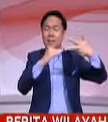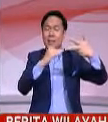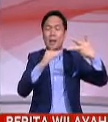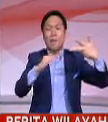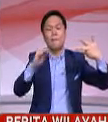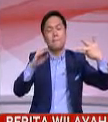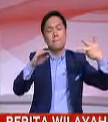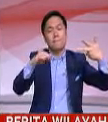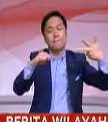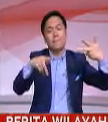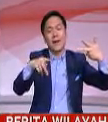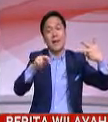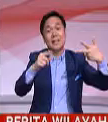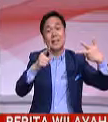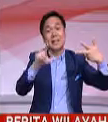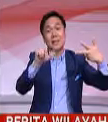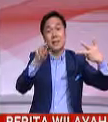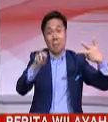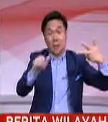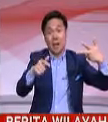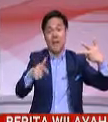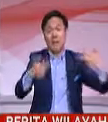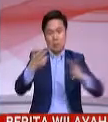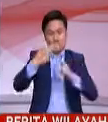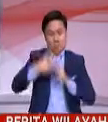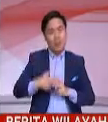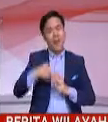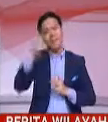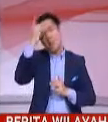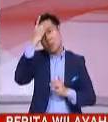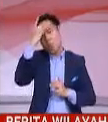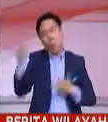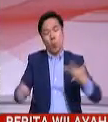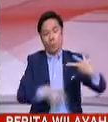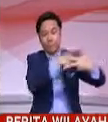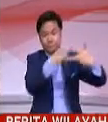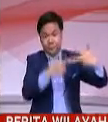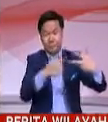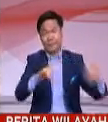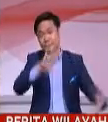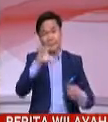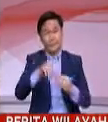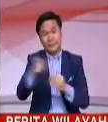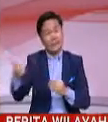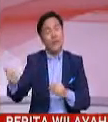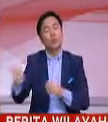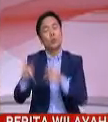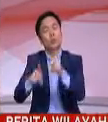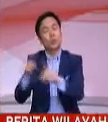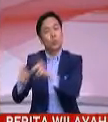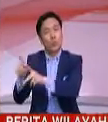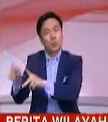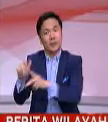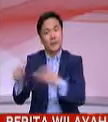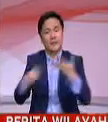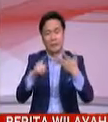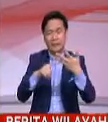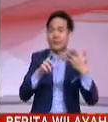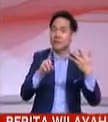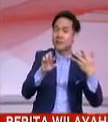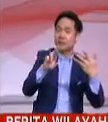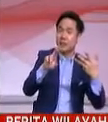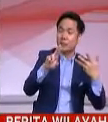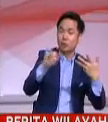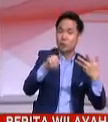Panglima mahkota wilayah ia membawa gelaran Datuk seterusnya 224 orang lagi masing-masing Anugerah darjah